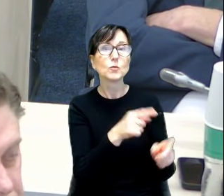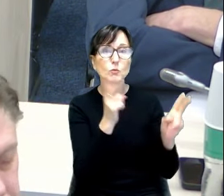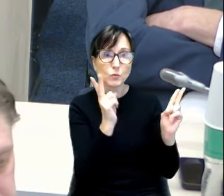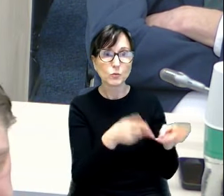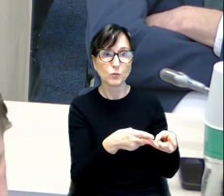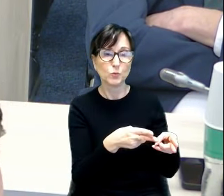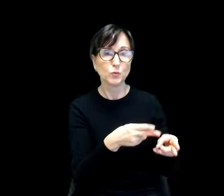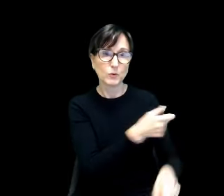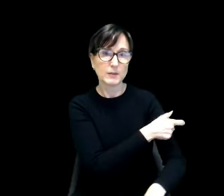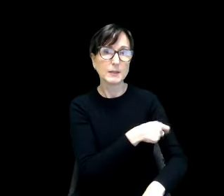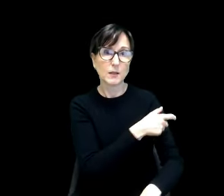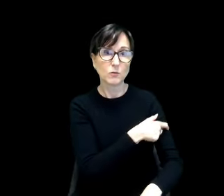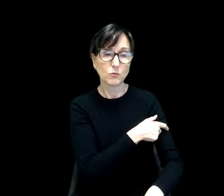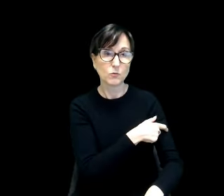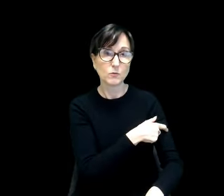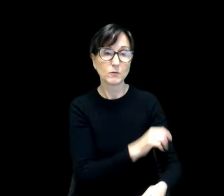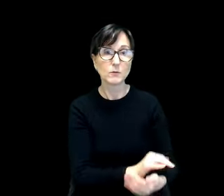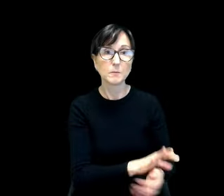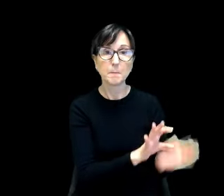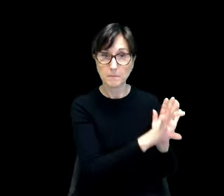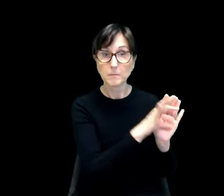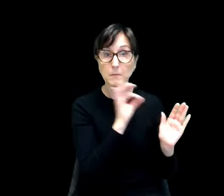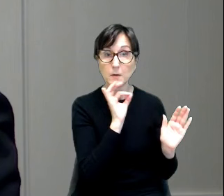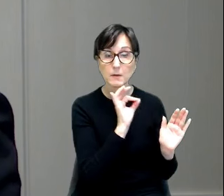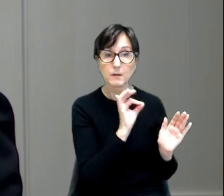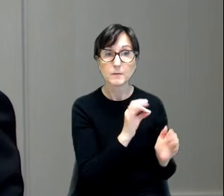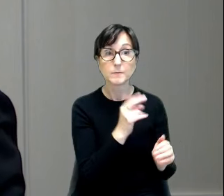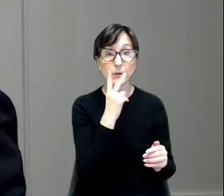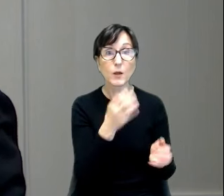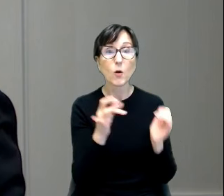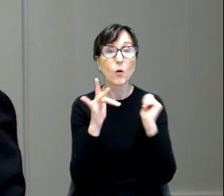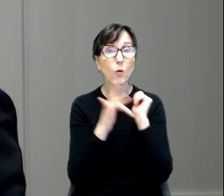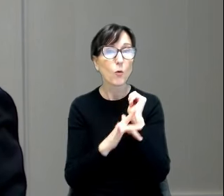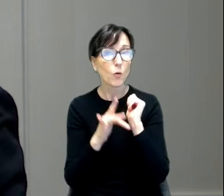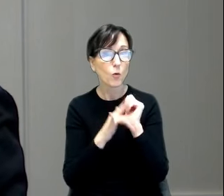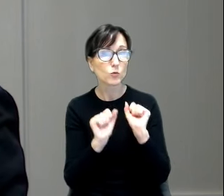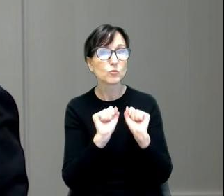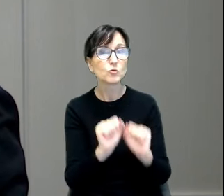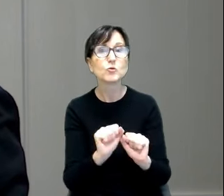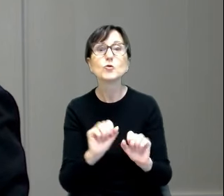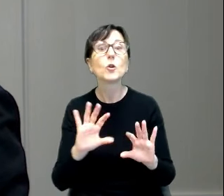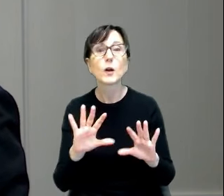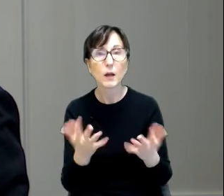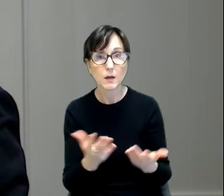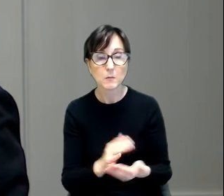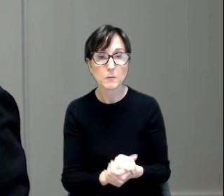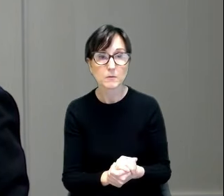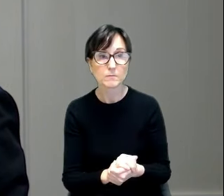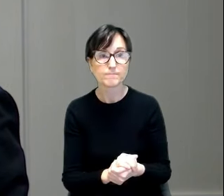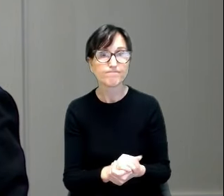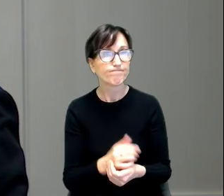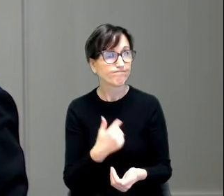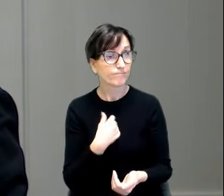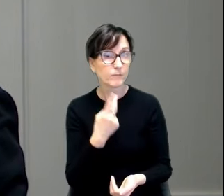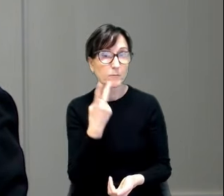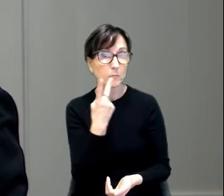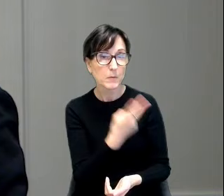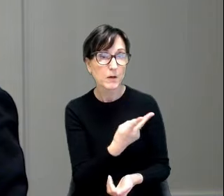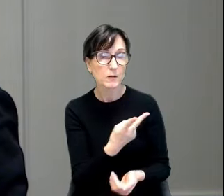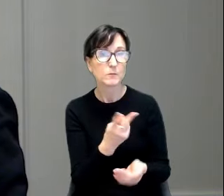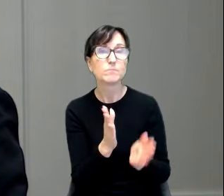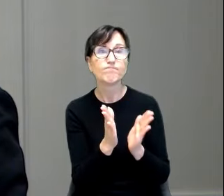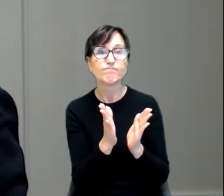seniunaitis tai šioj vietoj žiūrint antikorupciniu požiūriu man tas klausimas tikrai yra pakankamai aktualus tai atsakykit kaip mes